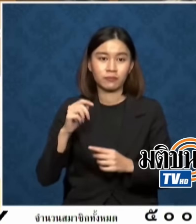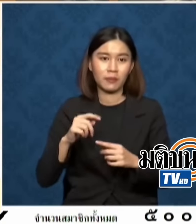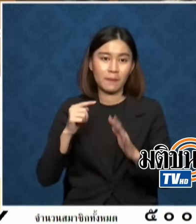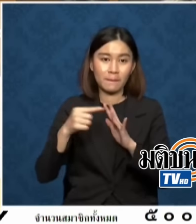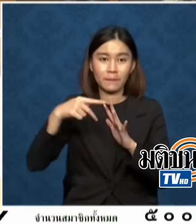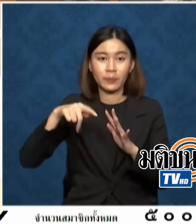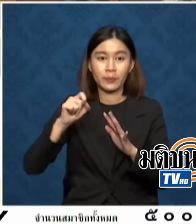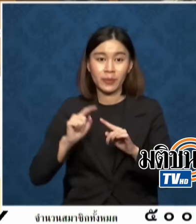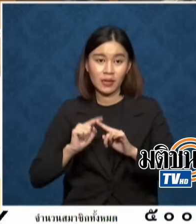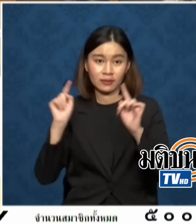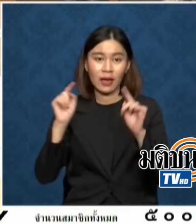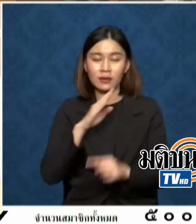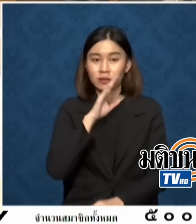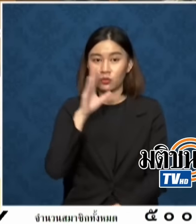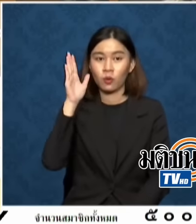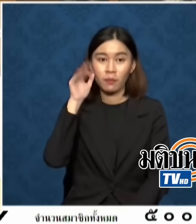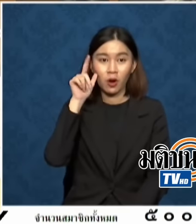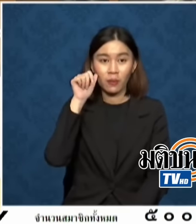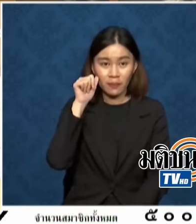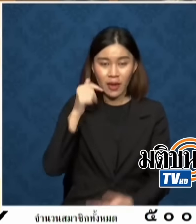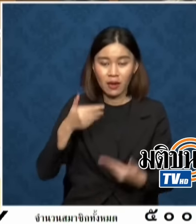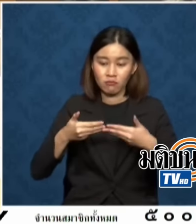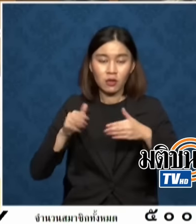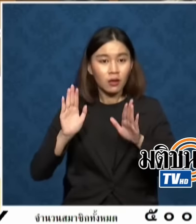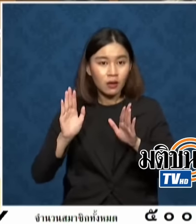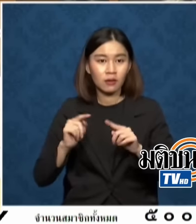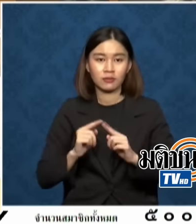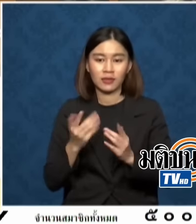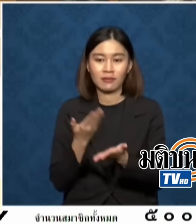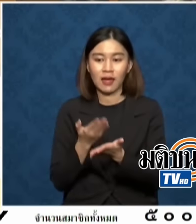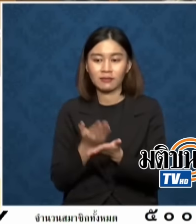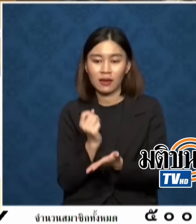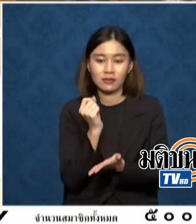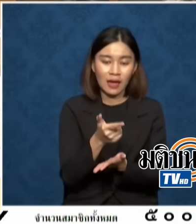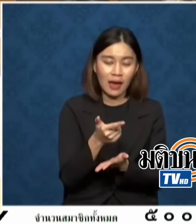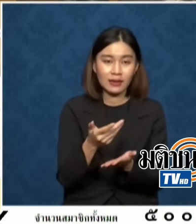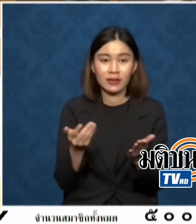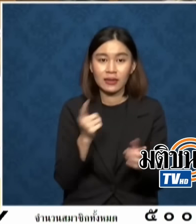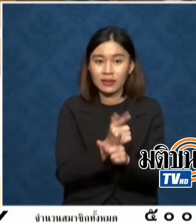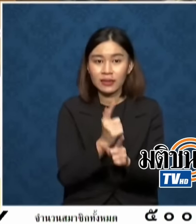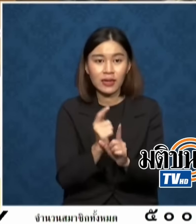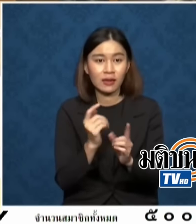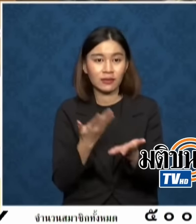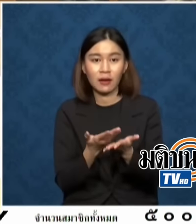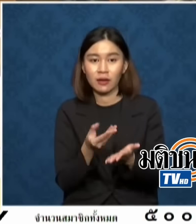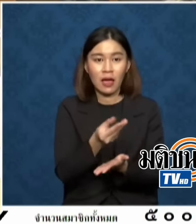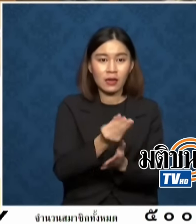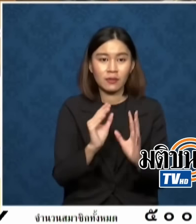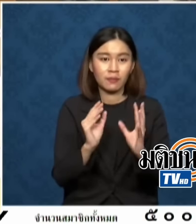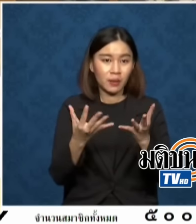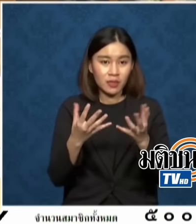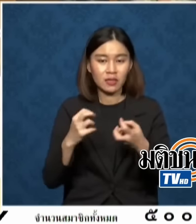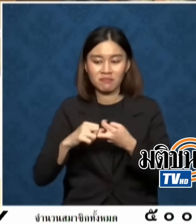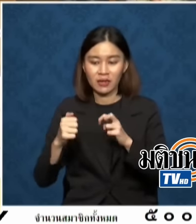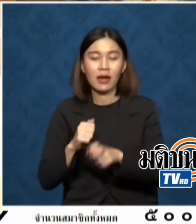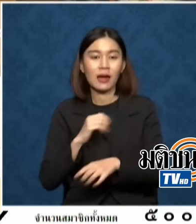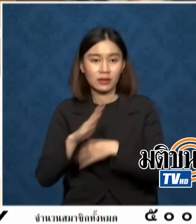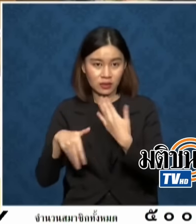าพ่อแม่เลิกลากันแล้วเขาไม่ได้ส่งเสียค่าเลี้ยงดูค่ะดิฉันจะบอกว่าปัญหาเหล่